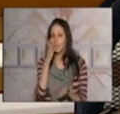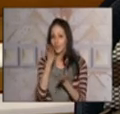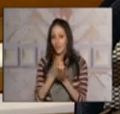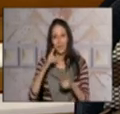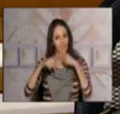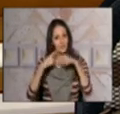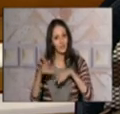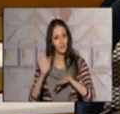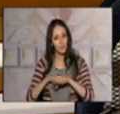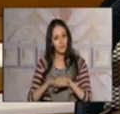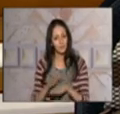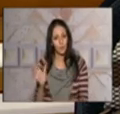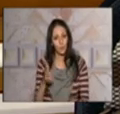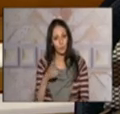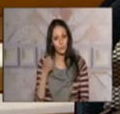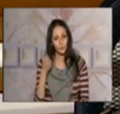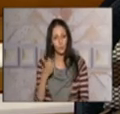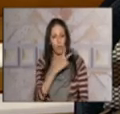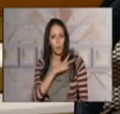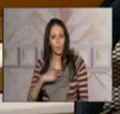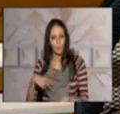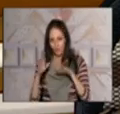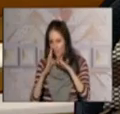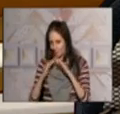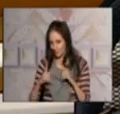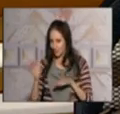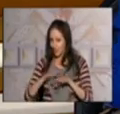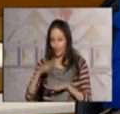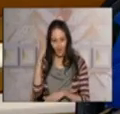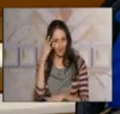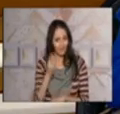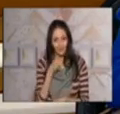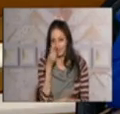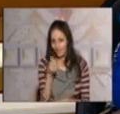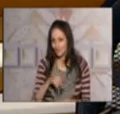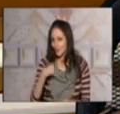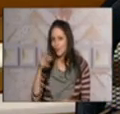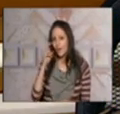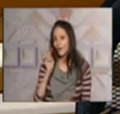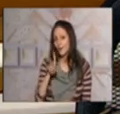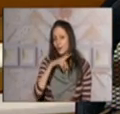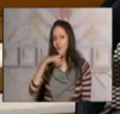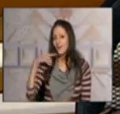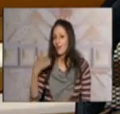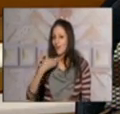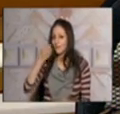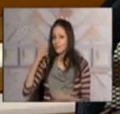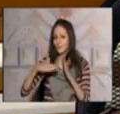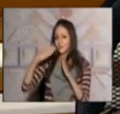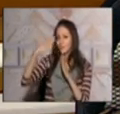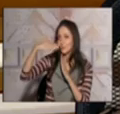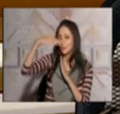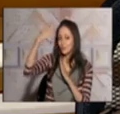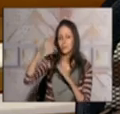عن حصول الحكومة على جائزة والرؤية الخاصة بتنمية مصر